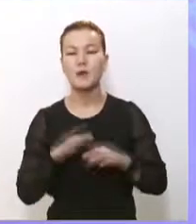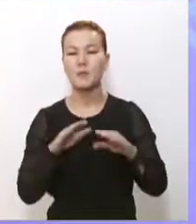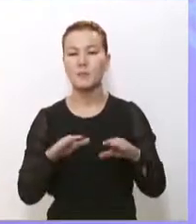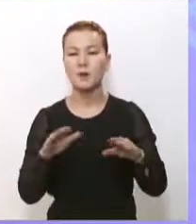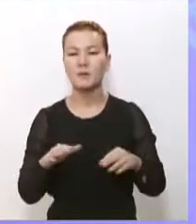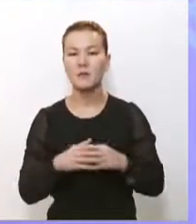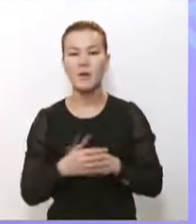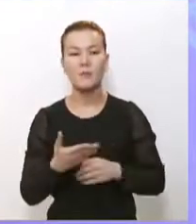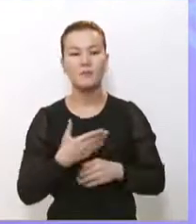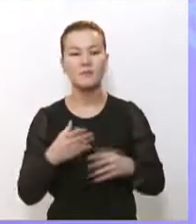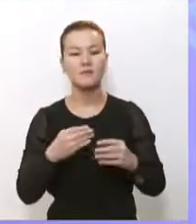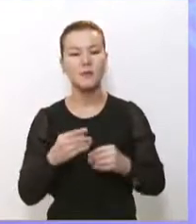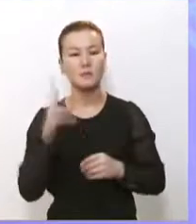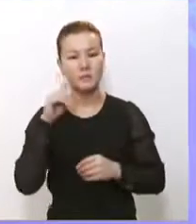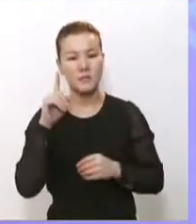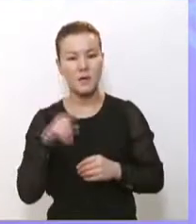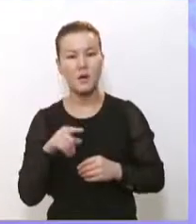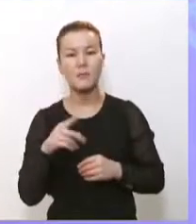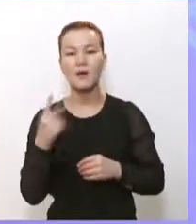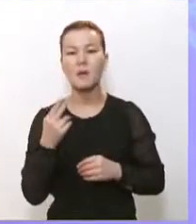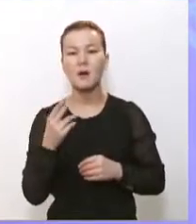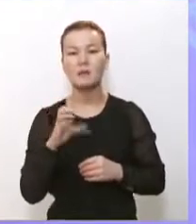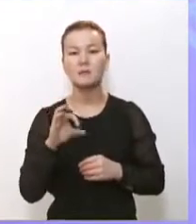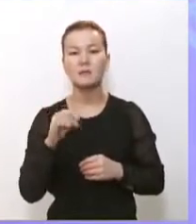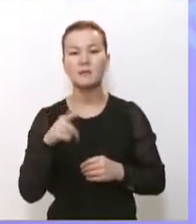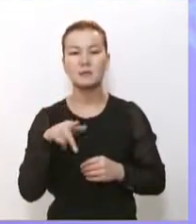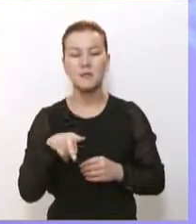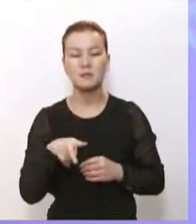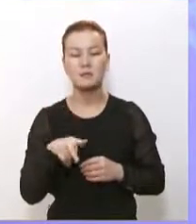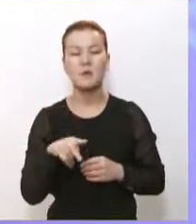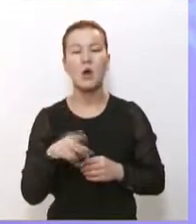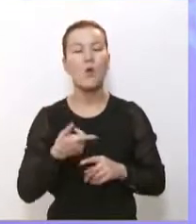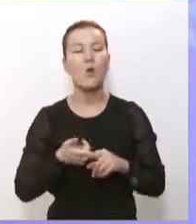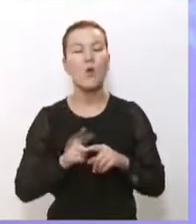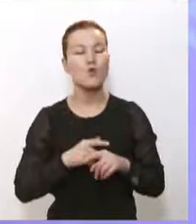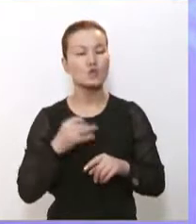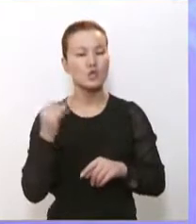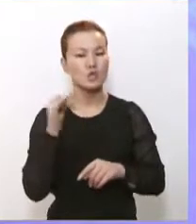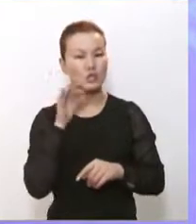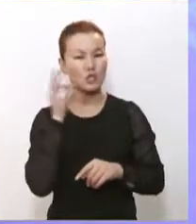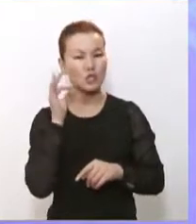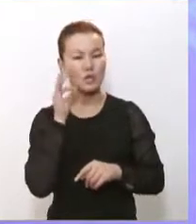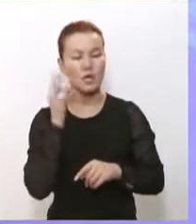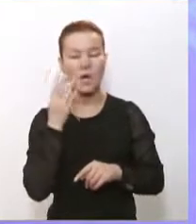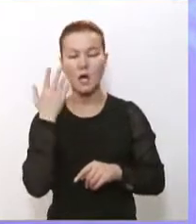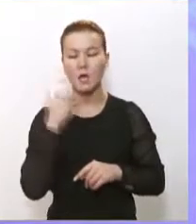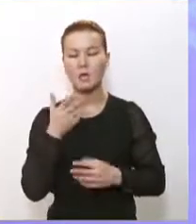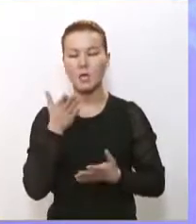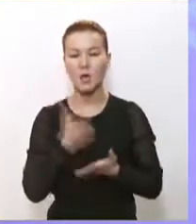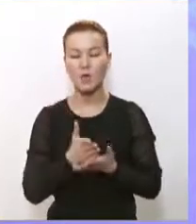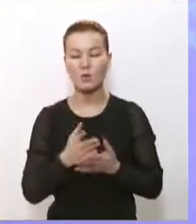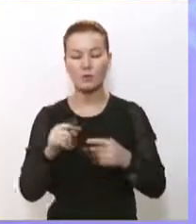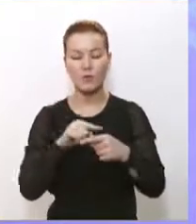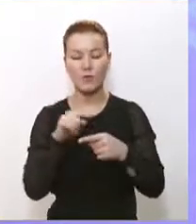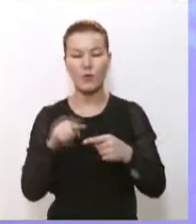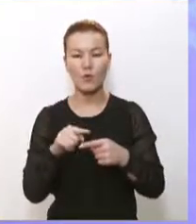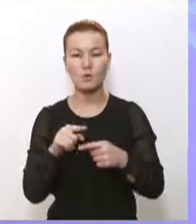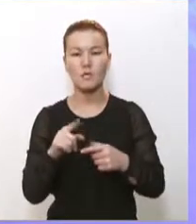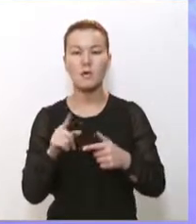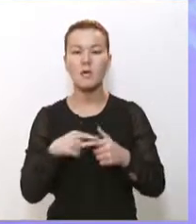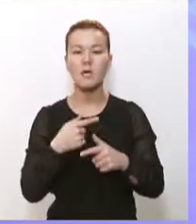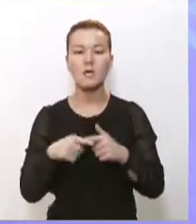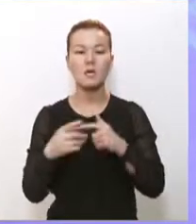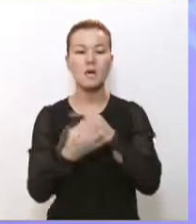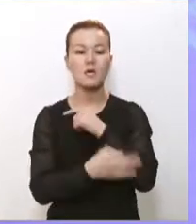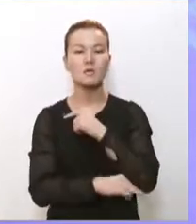Ребята, мы с вами знаем, что парные согласные очень хитрые, когда они находятся в корне или на